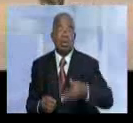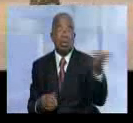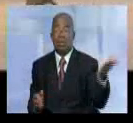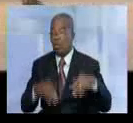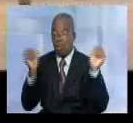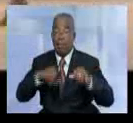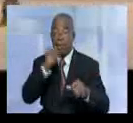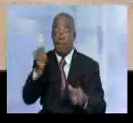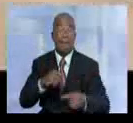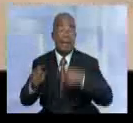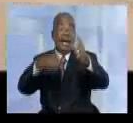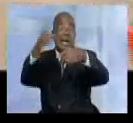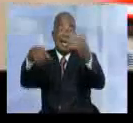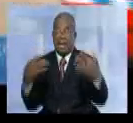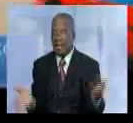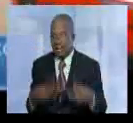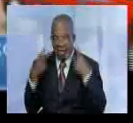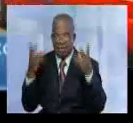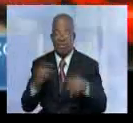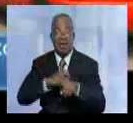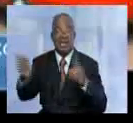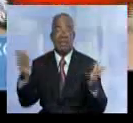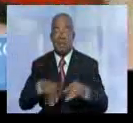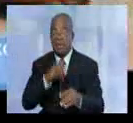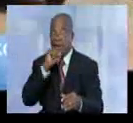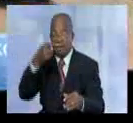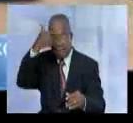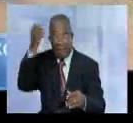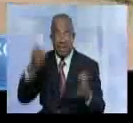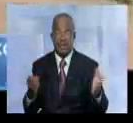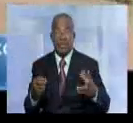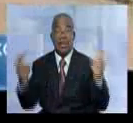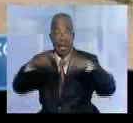d'autorisation. Une chose est cependant certaine, les enquêtes sont en